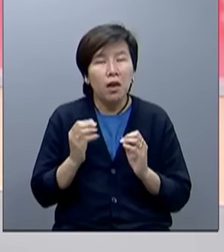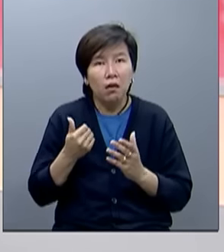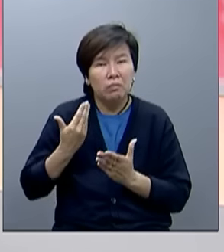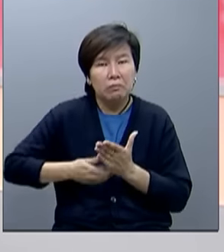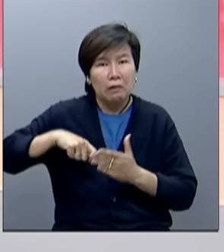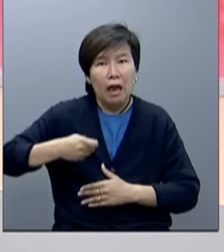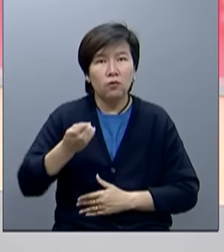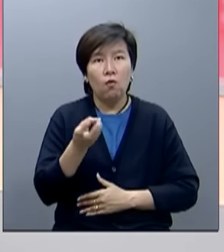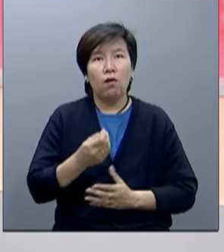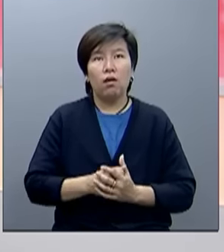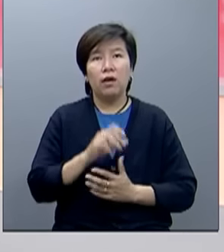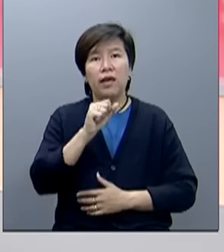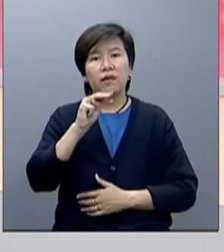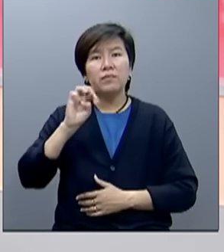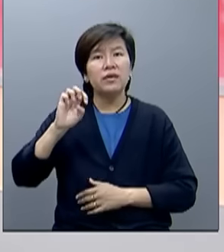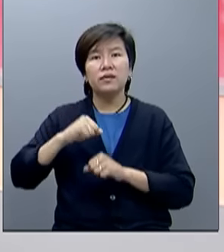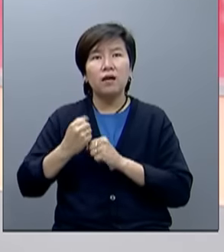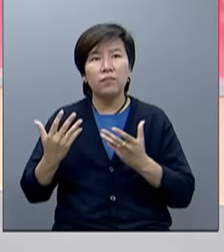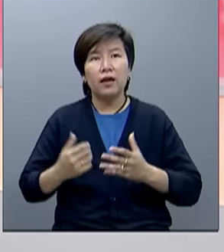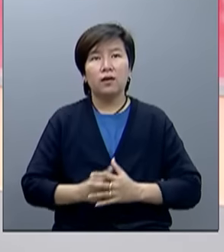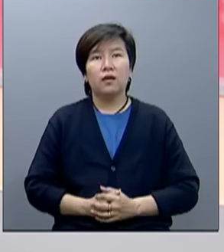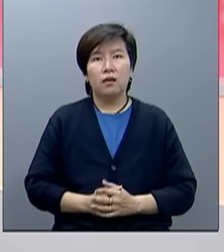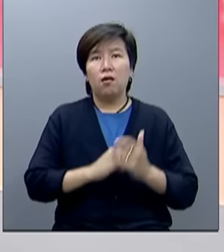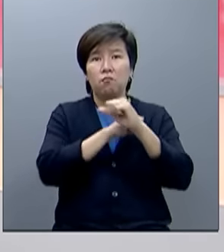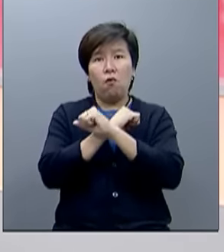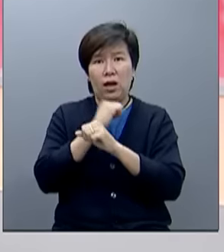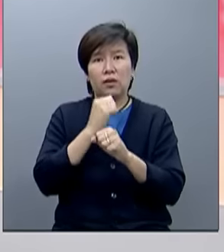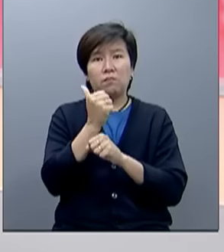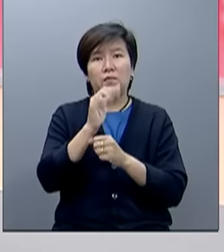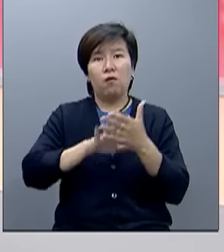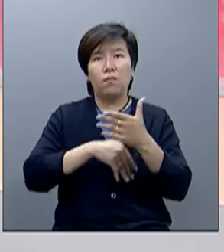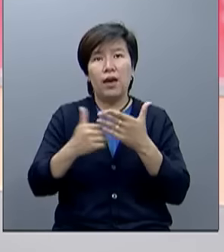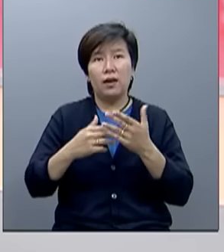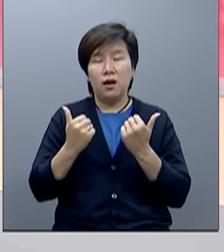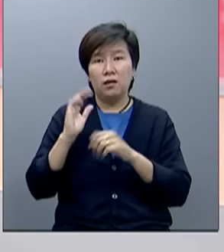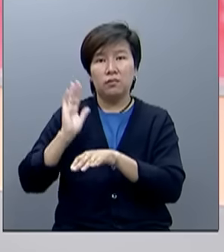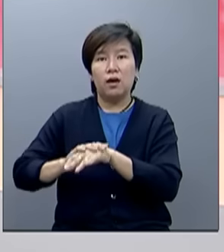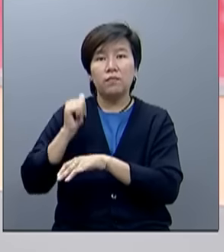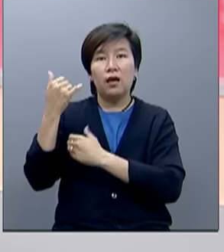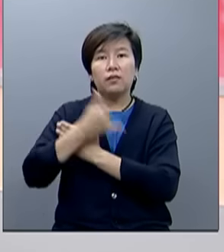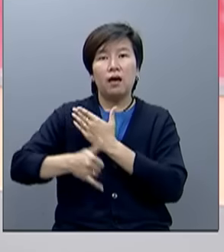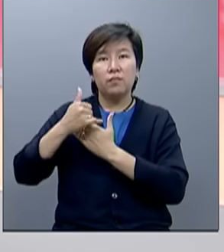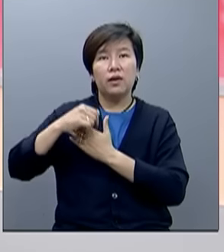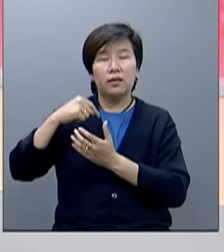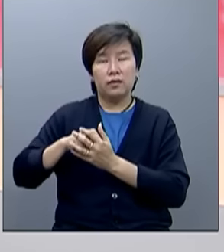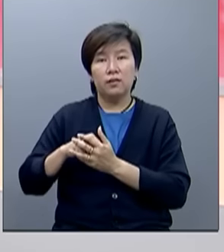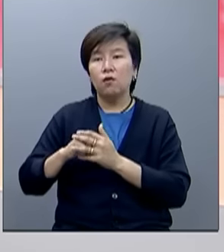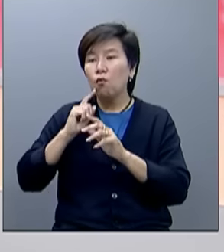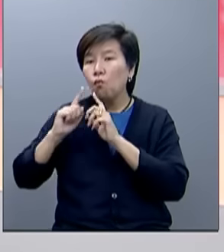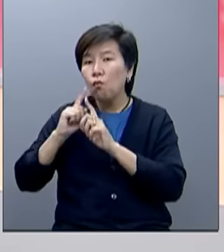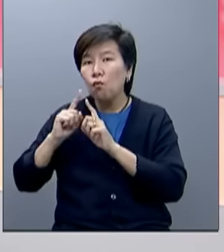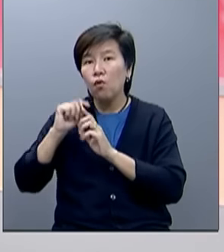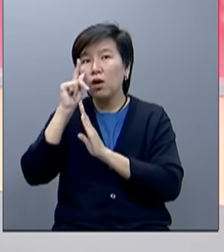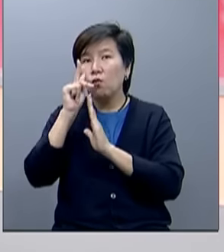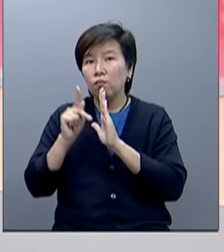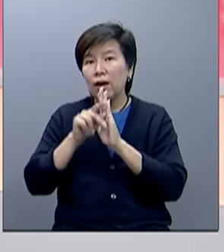วิกฤตแต่ยังทันมหากเราจะใช้ยาแรงผมไปพูดคุยกับผู้เชี่ยวชาญการค้าระหว่างประเทศอธิบายกลไกการนำกฎหมาย